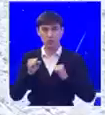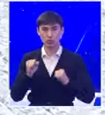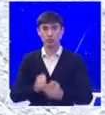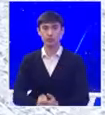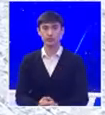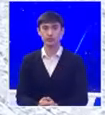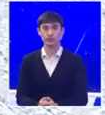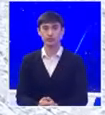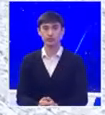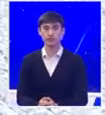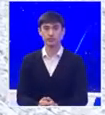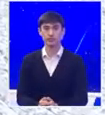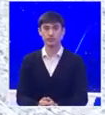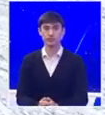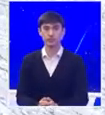зельда